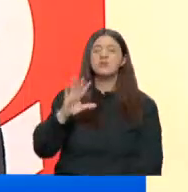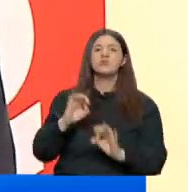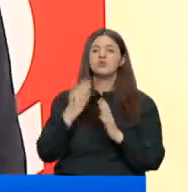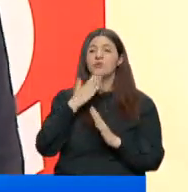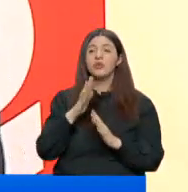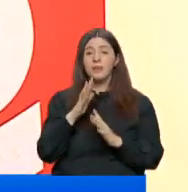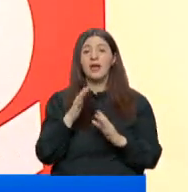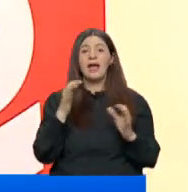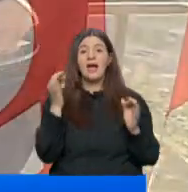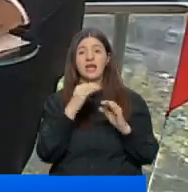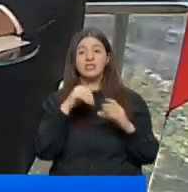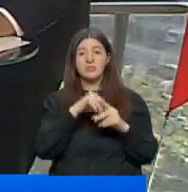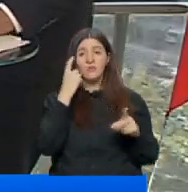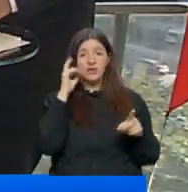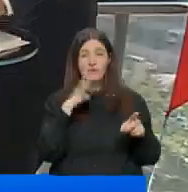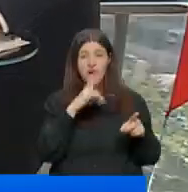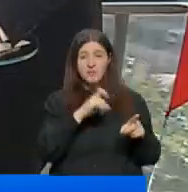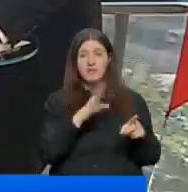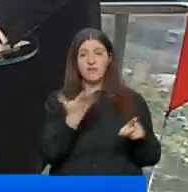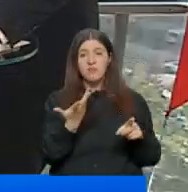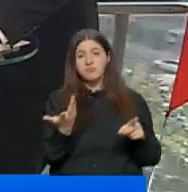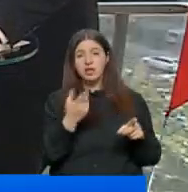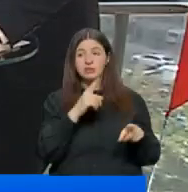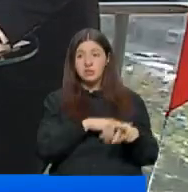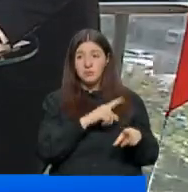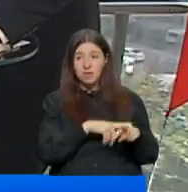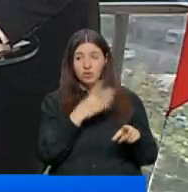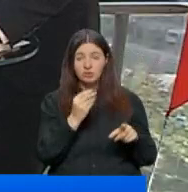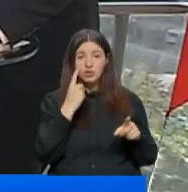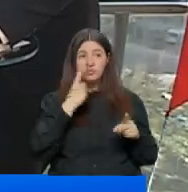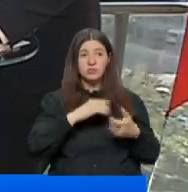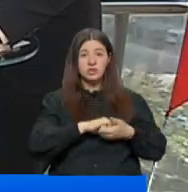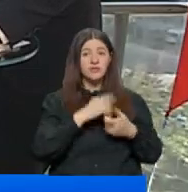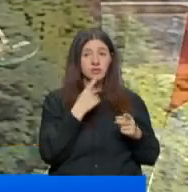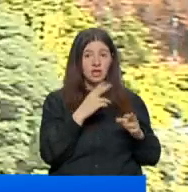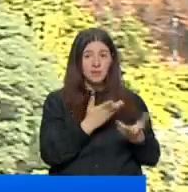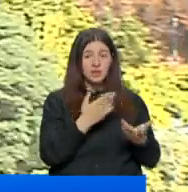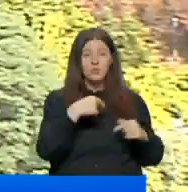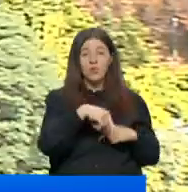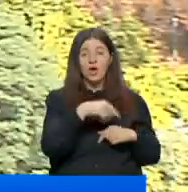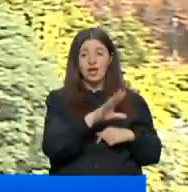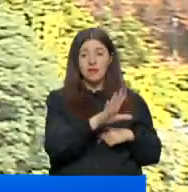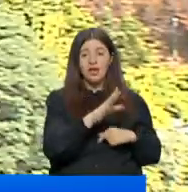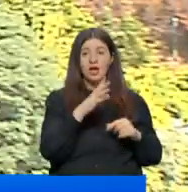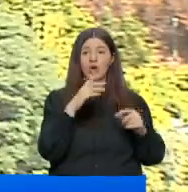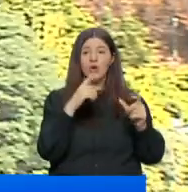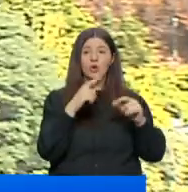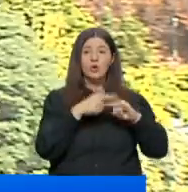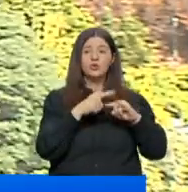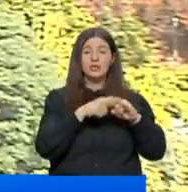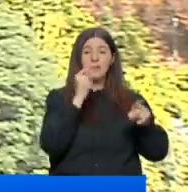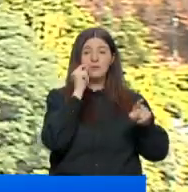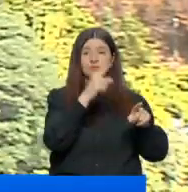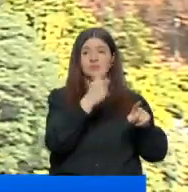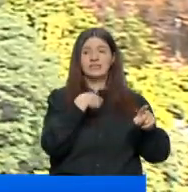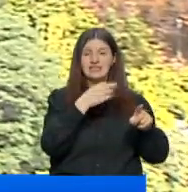zaman erken seçim, sizin bir öngörünüz var mı? Ya da işte zamanında mı olacak? Cumhur İttifakı'nın söylediği gibi. Bu arada Hüseyin Agavuş'tan, yönetmenimizden